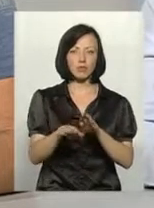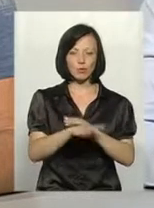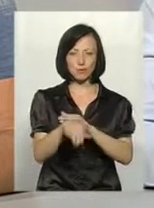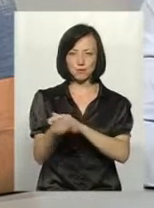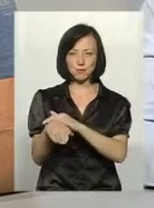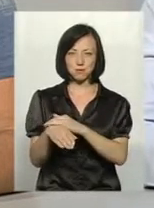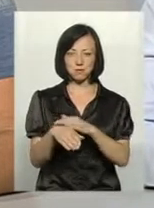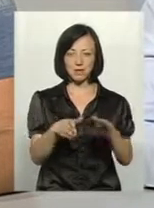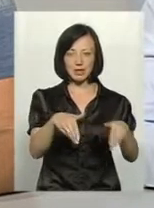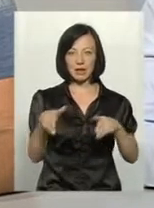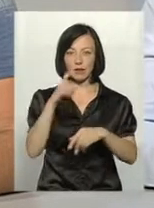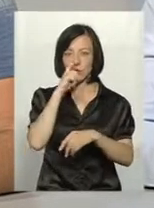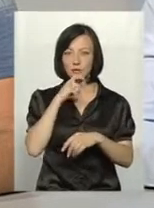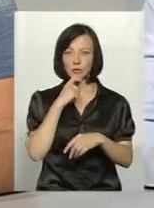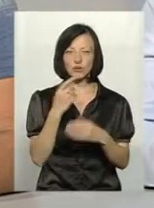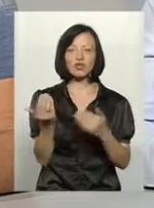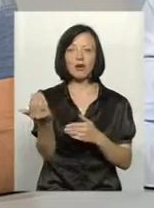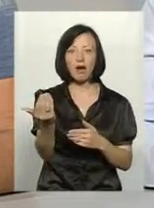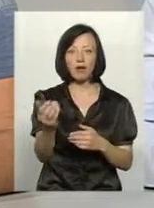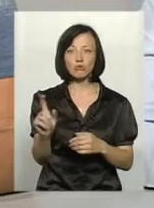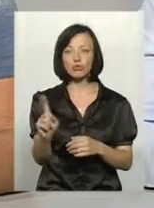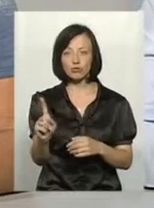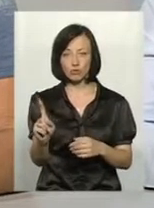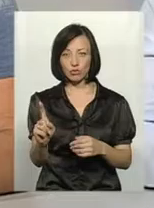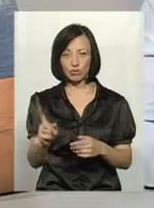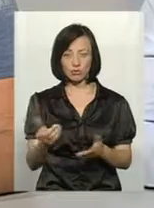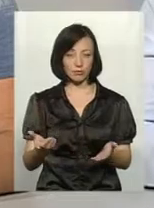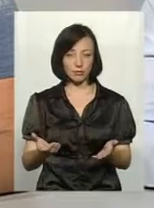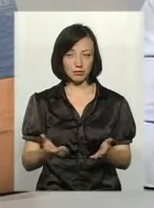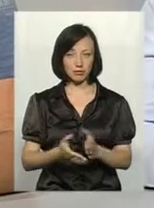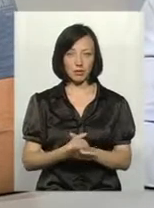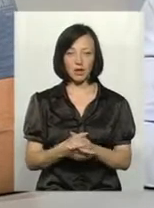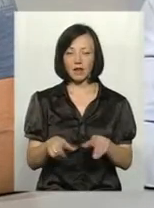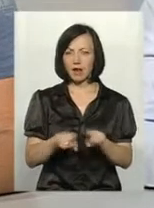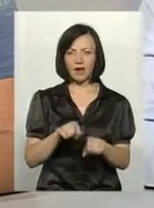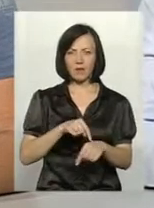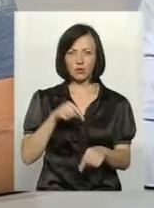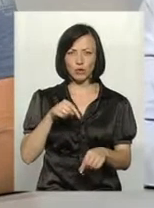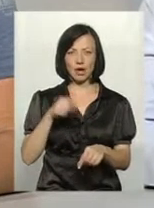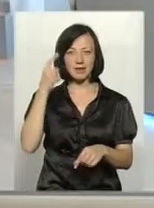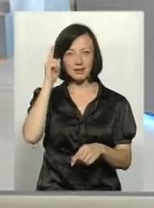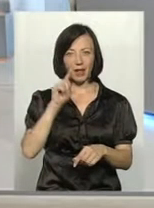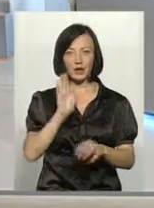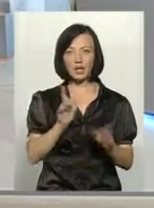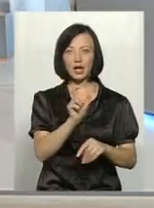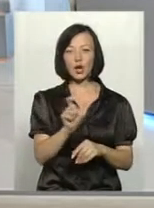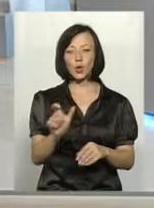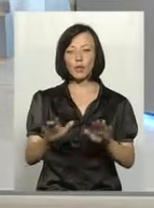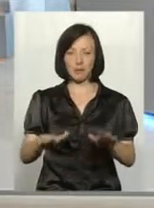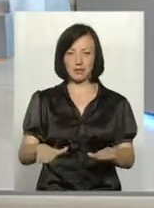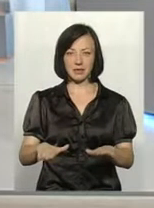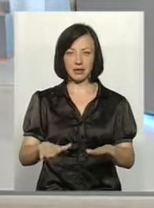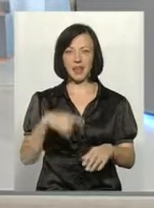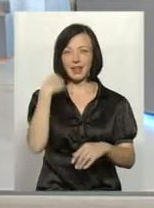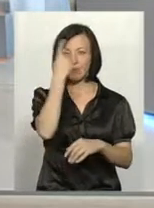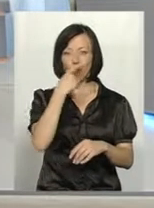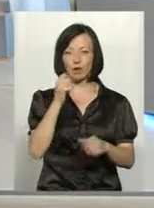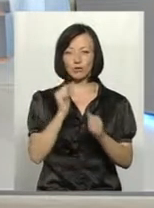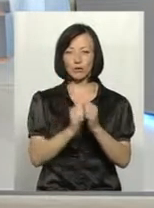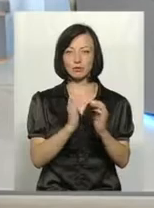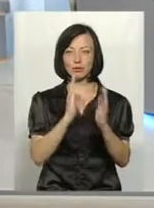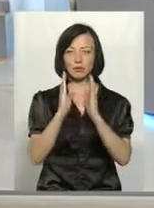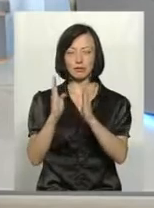ділянок. Ми не розуміємо, чия вона, що вона. Таке відчуття, що знають тільки люди одні на місцях. І індивідуально з кожним ти